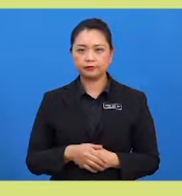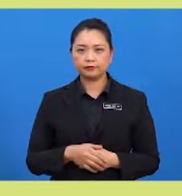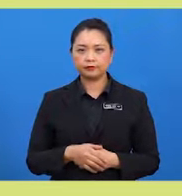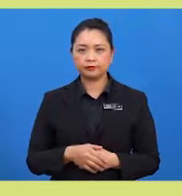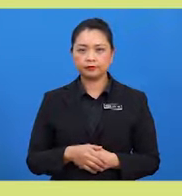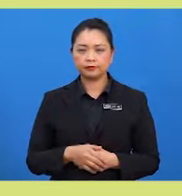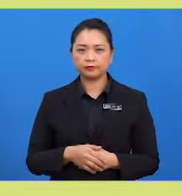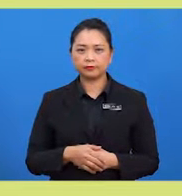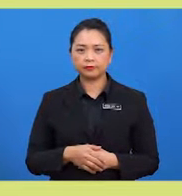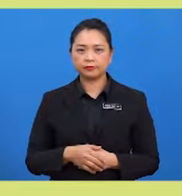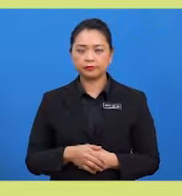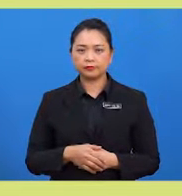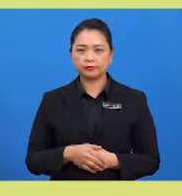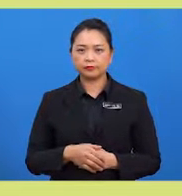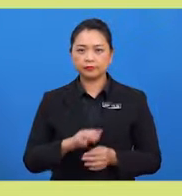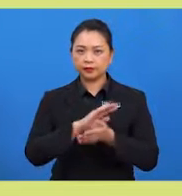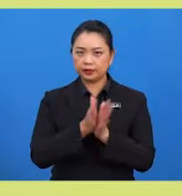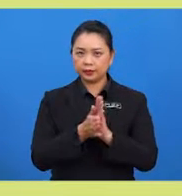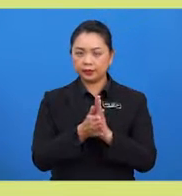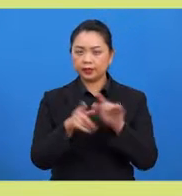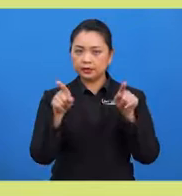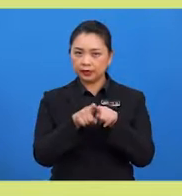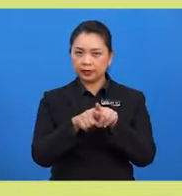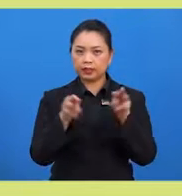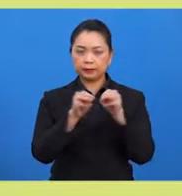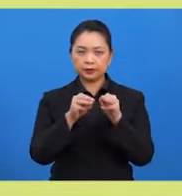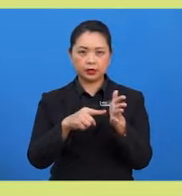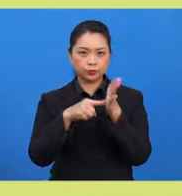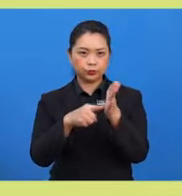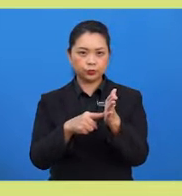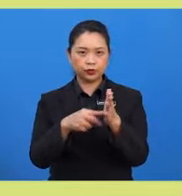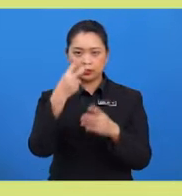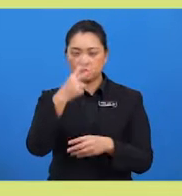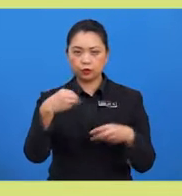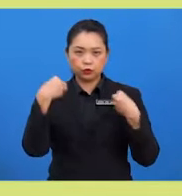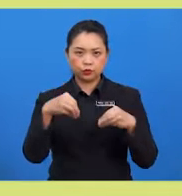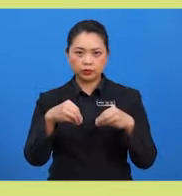ada. Jadi seperti yang ditunjukkan. Jualan